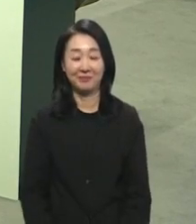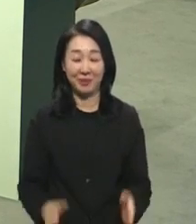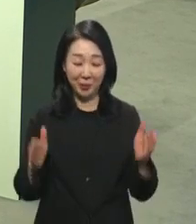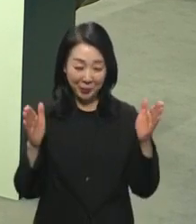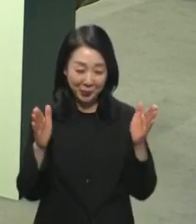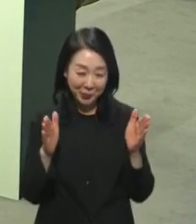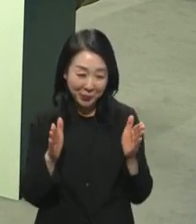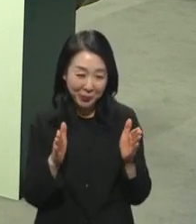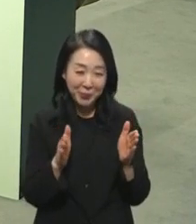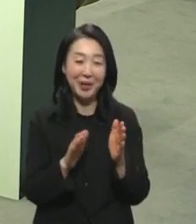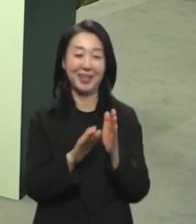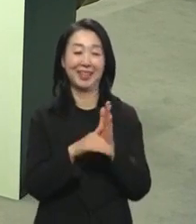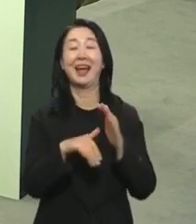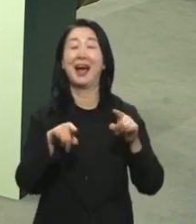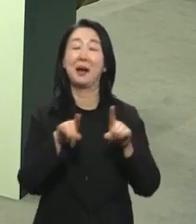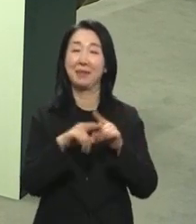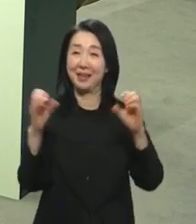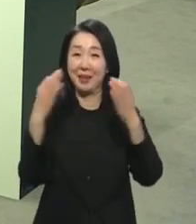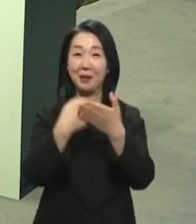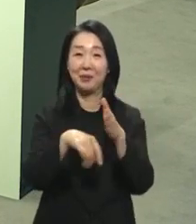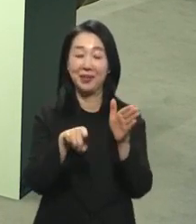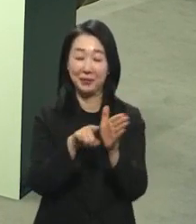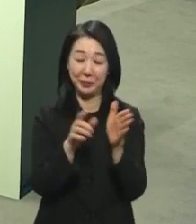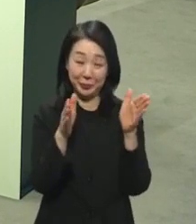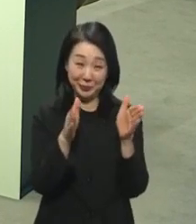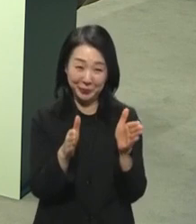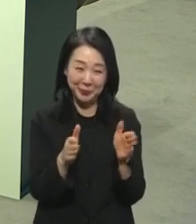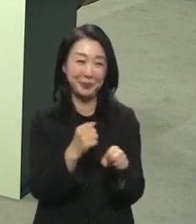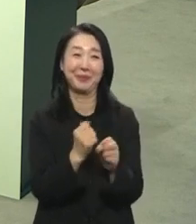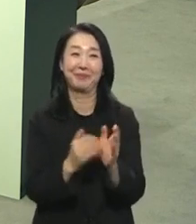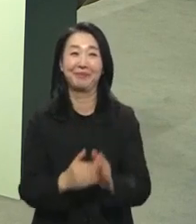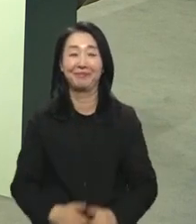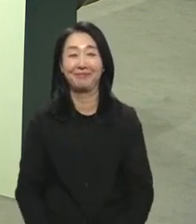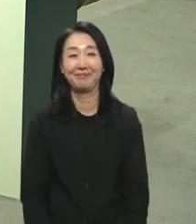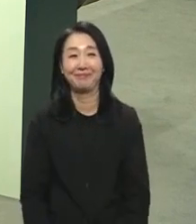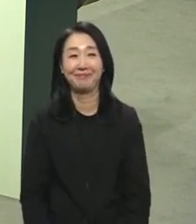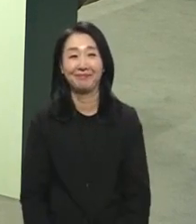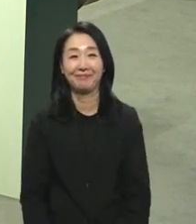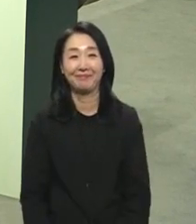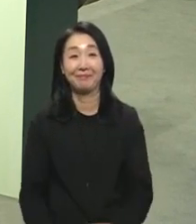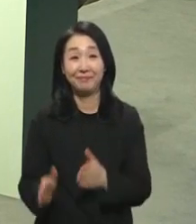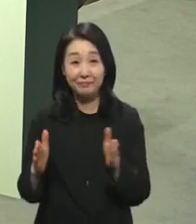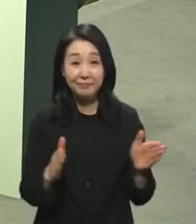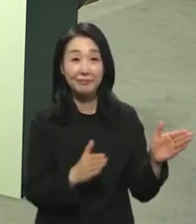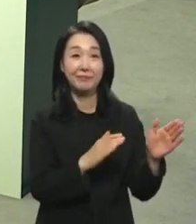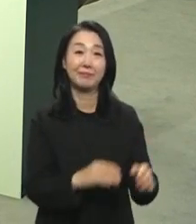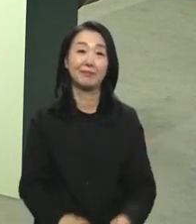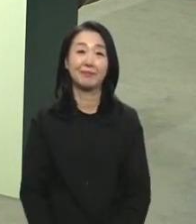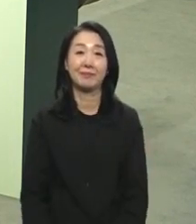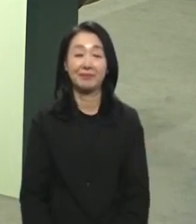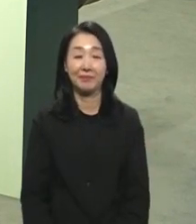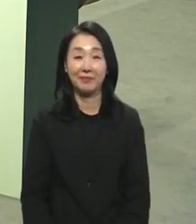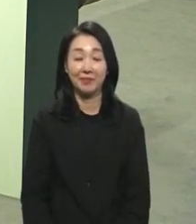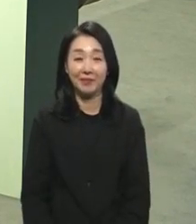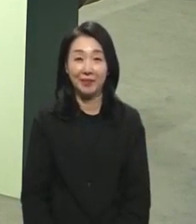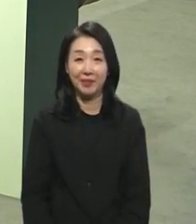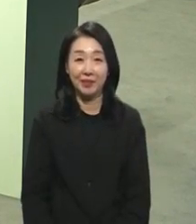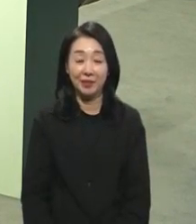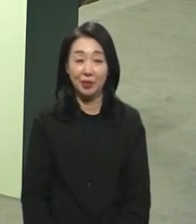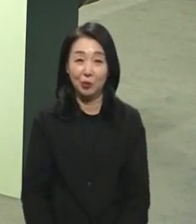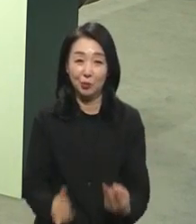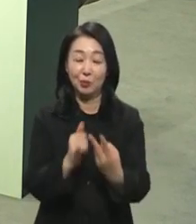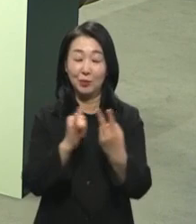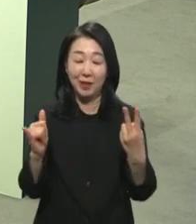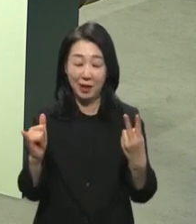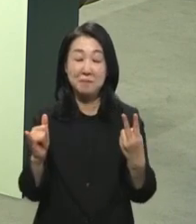소담하게 뭐 이런 대화를 위해서 저희가 좀 세트를 이렇게 준비를 해 봤습니다 자 여야 초선 중에 제일 잘 나가는 두 분과 함께 첫